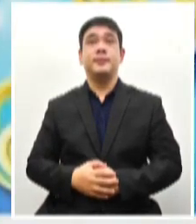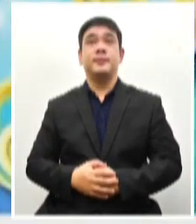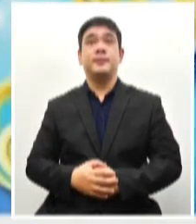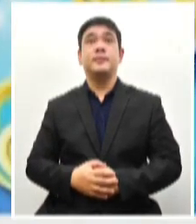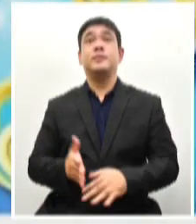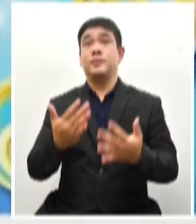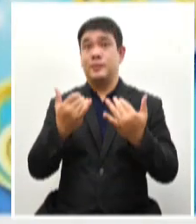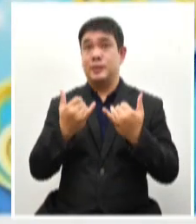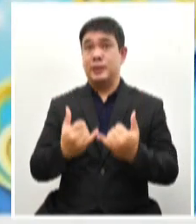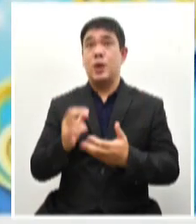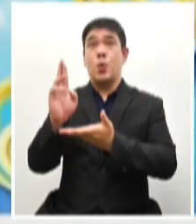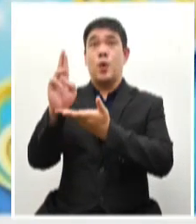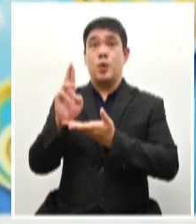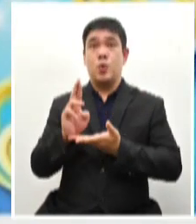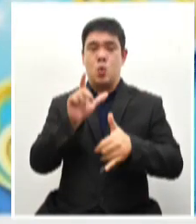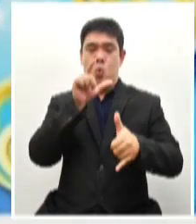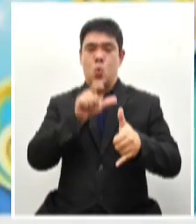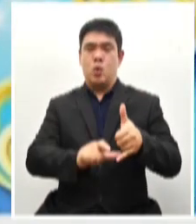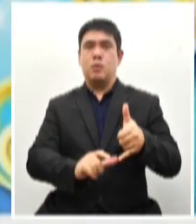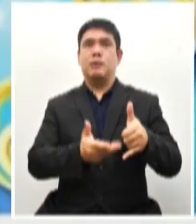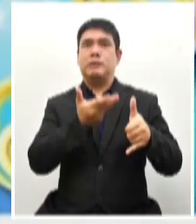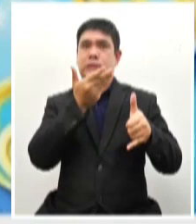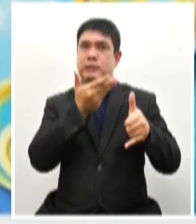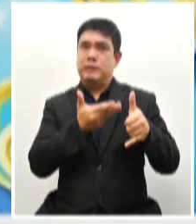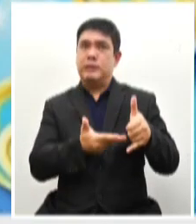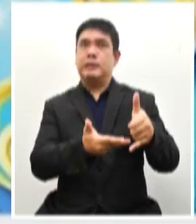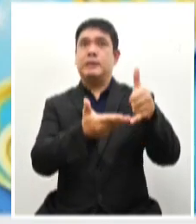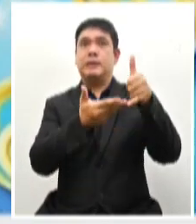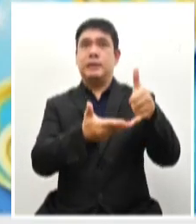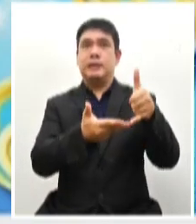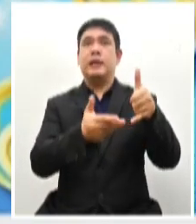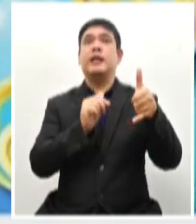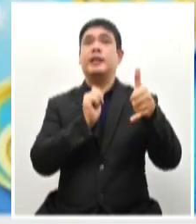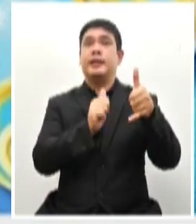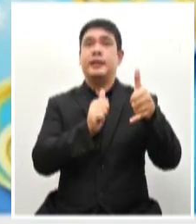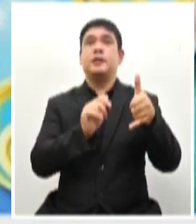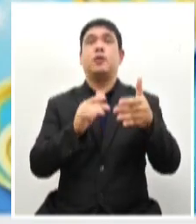ทั้งนี้ยังได้รับรางวัลบุคคลต้นแบบรางวัลคนดีสีสงขลาประจำปี2560